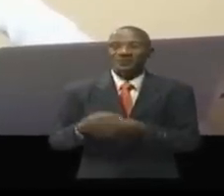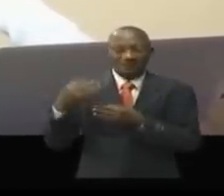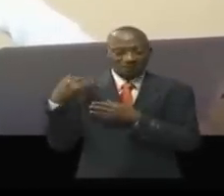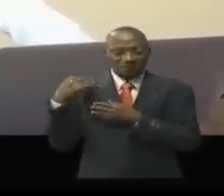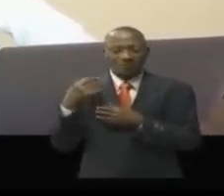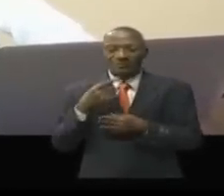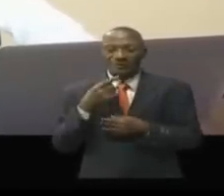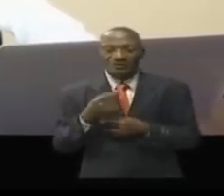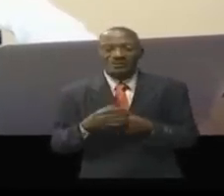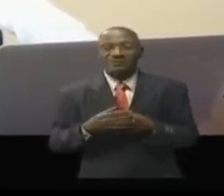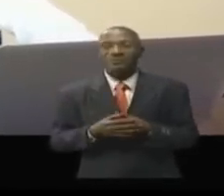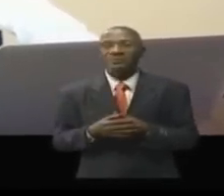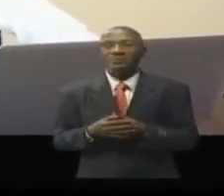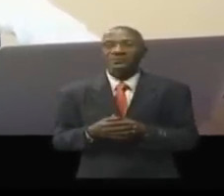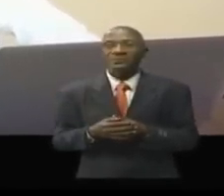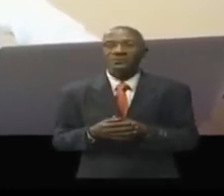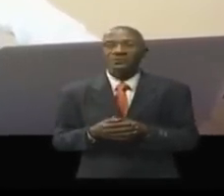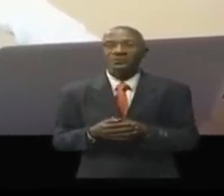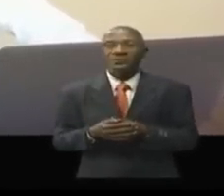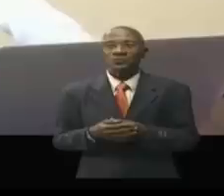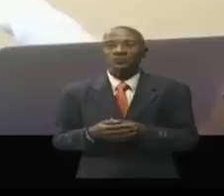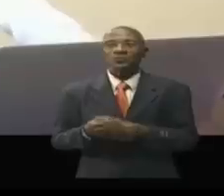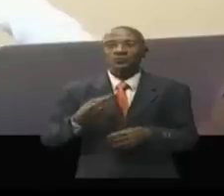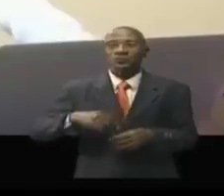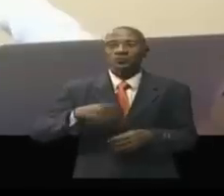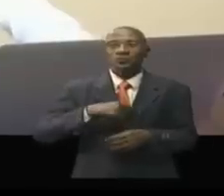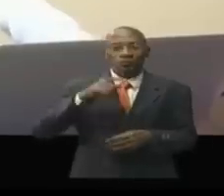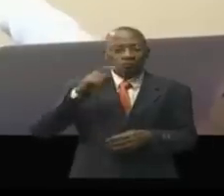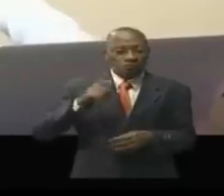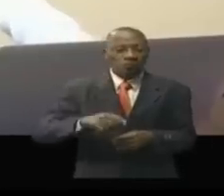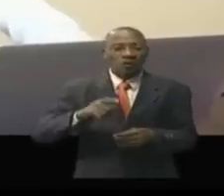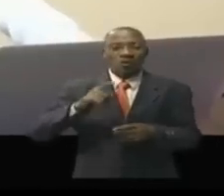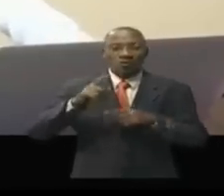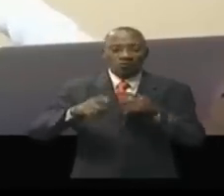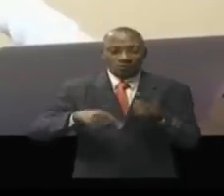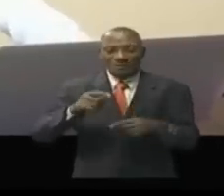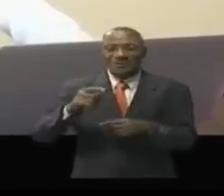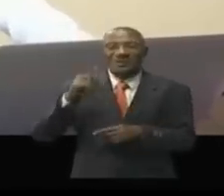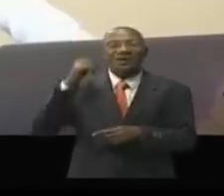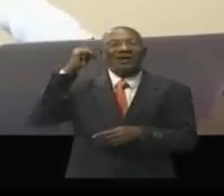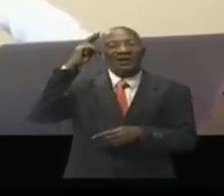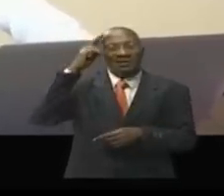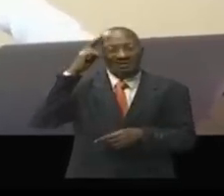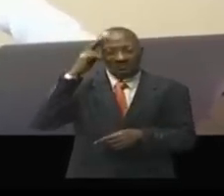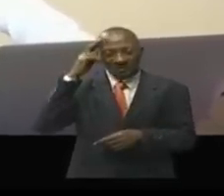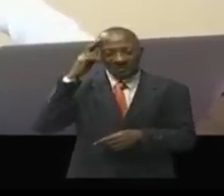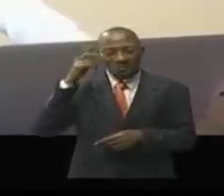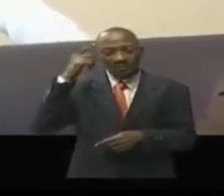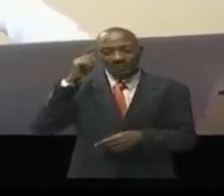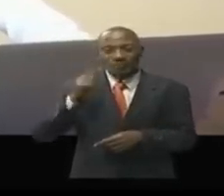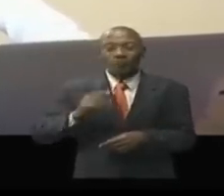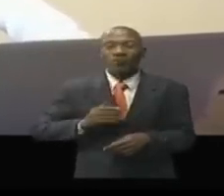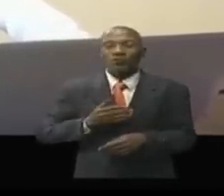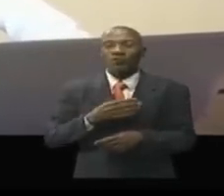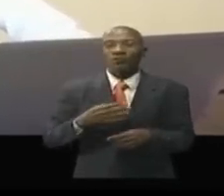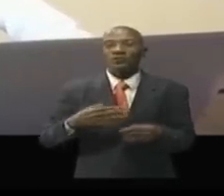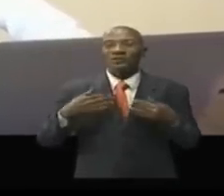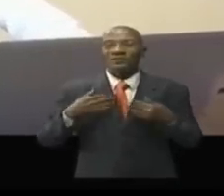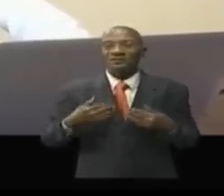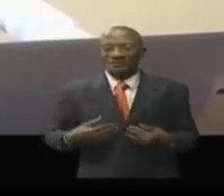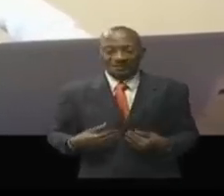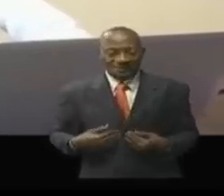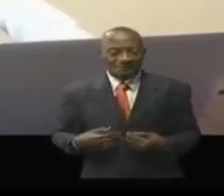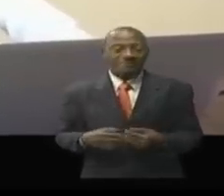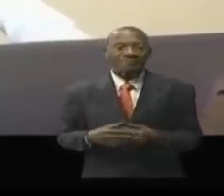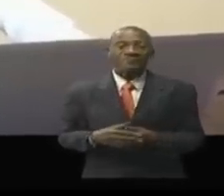commencer à construire notre pays, notre République, pour que ceux qui sont ailleurs puissent